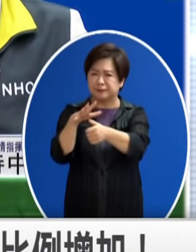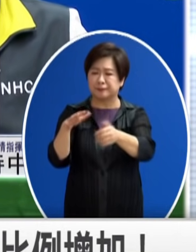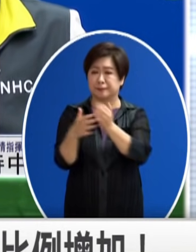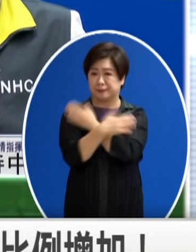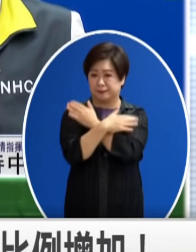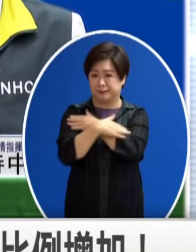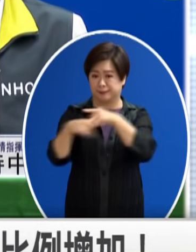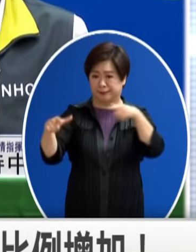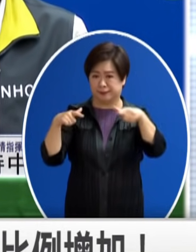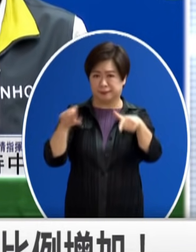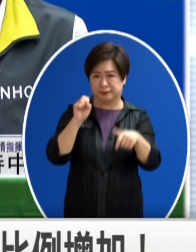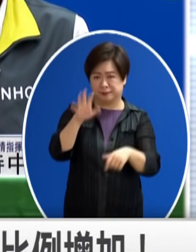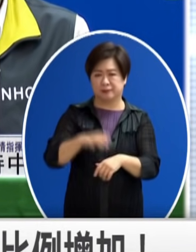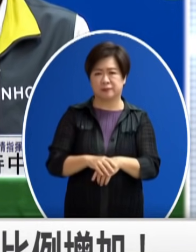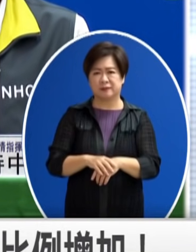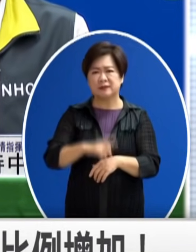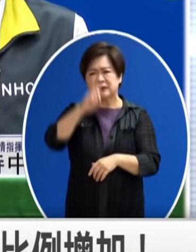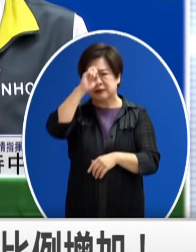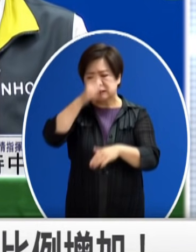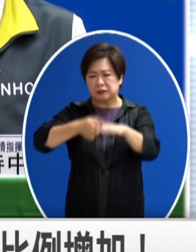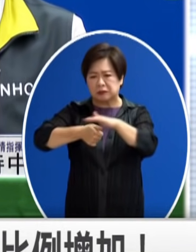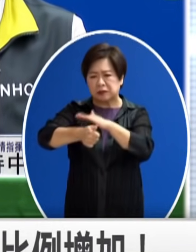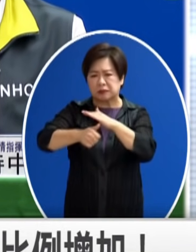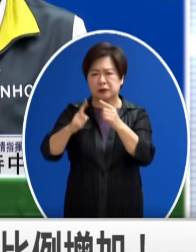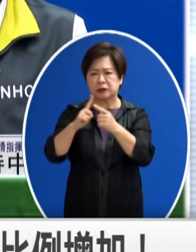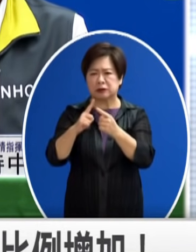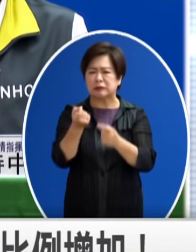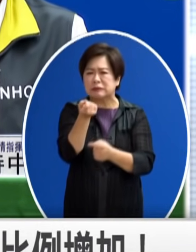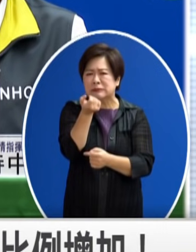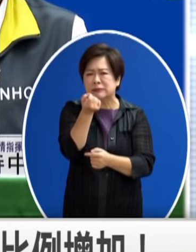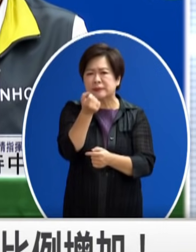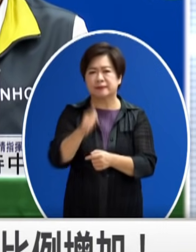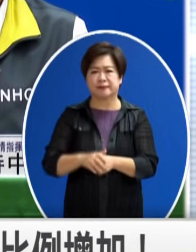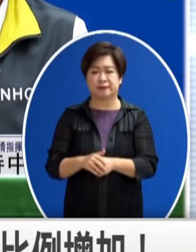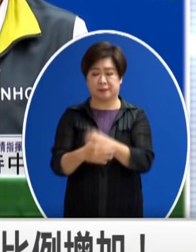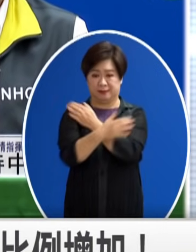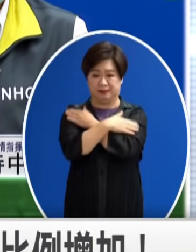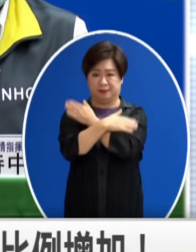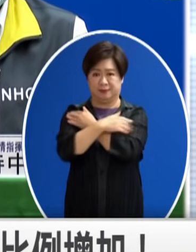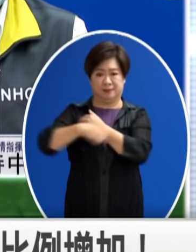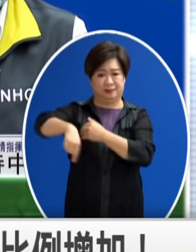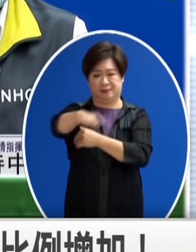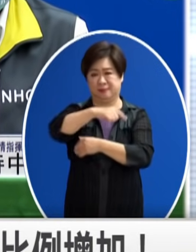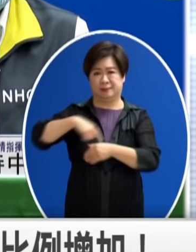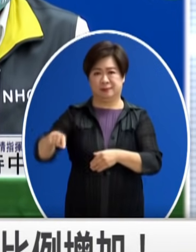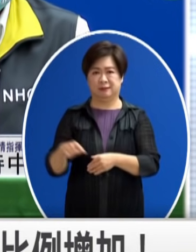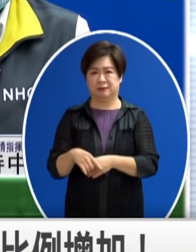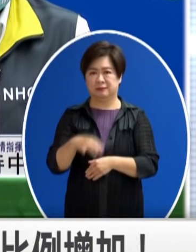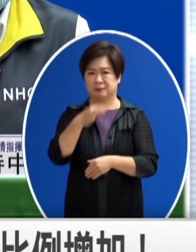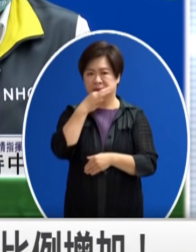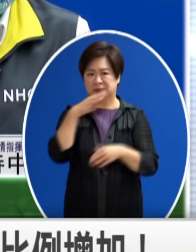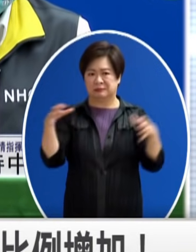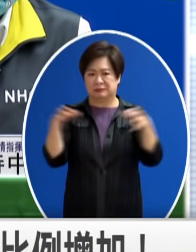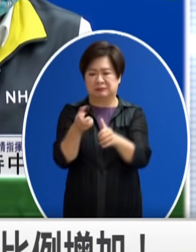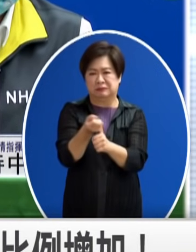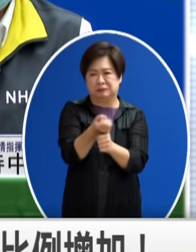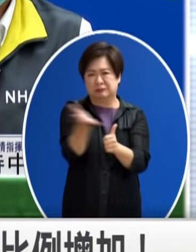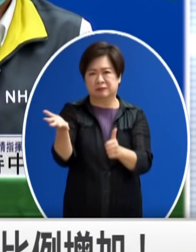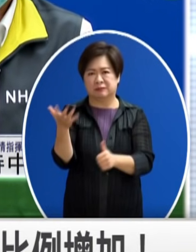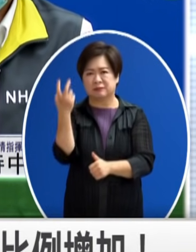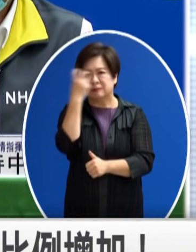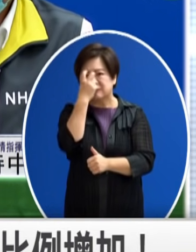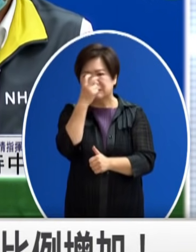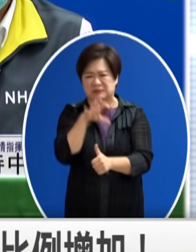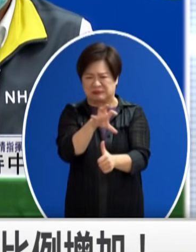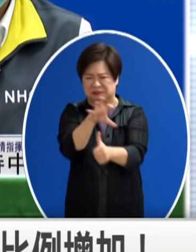是不要人，还是尽量少，因为幼儿园里面它还是有可能造成一个群聚，管理上不